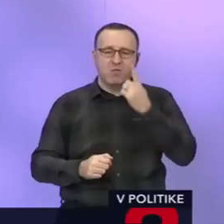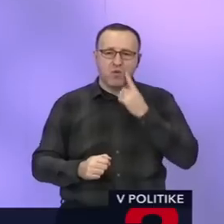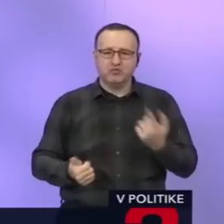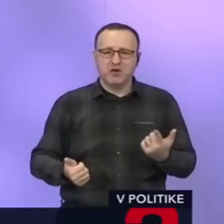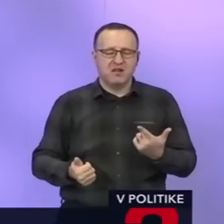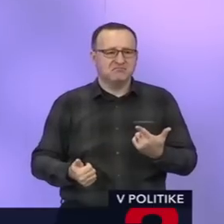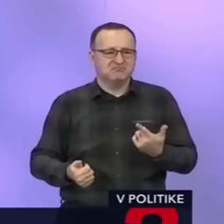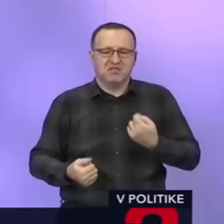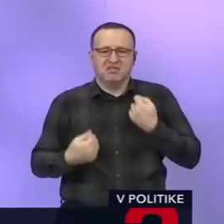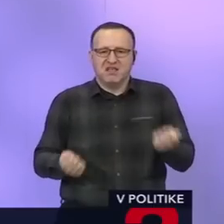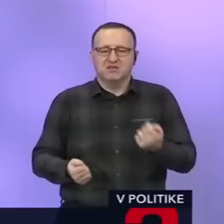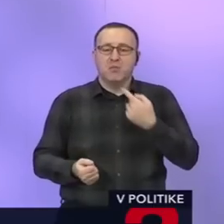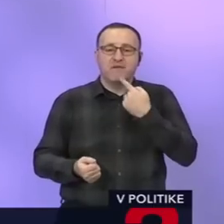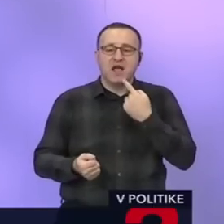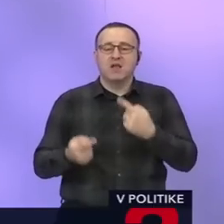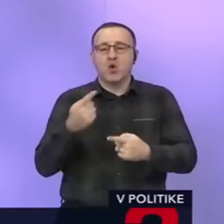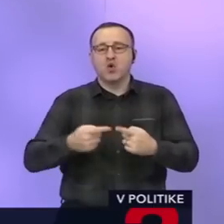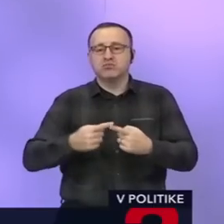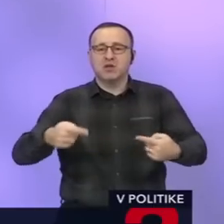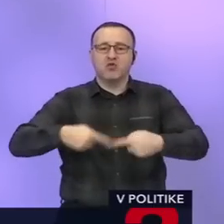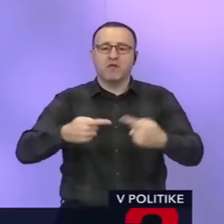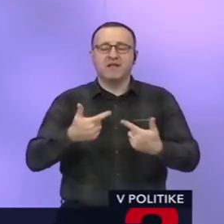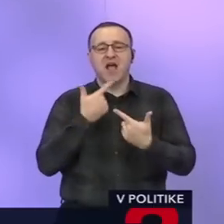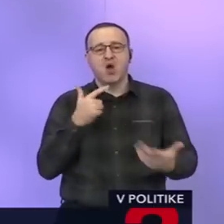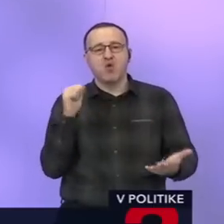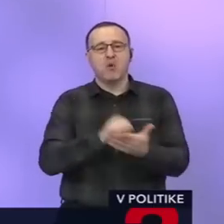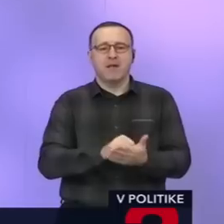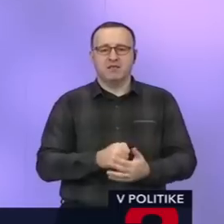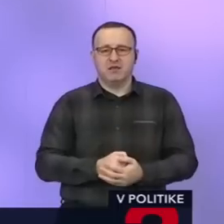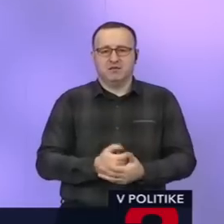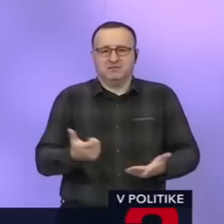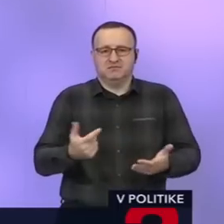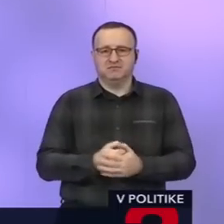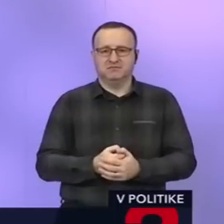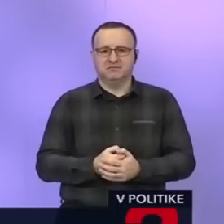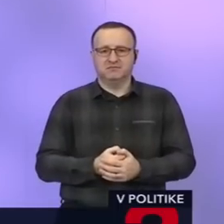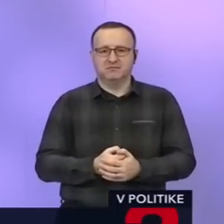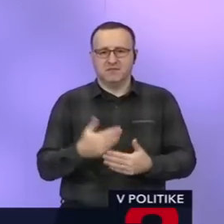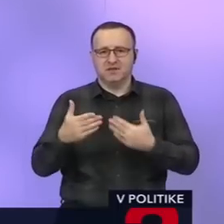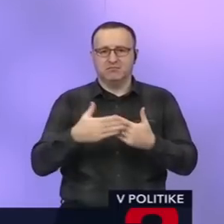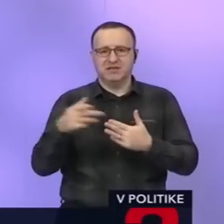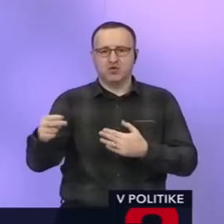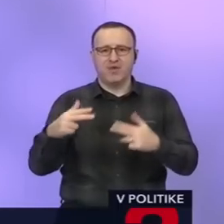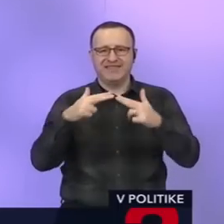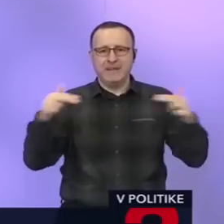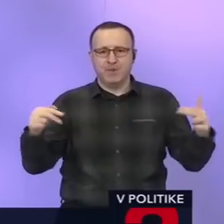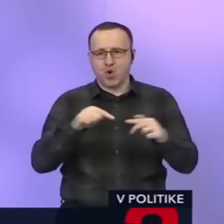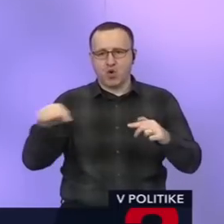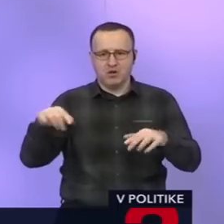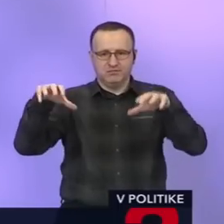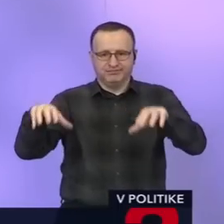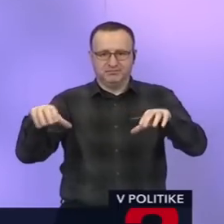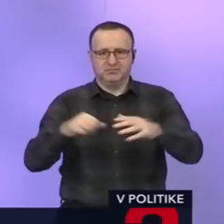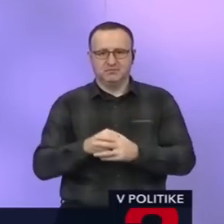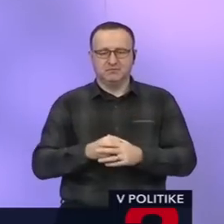dopadne ten ozbrojený konflikt, ktorý sa momentálne vedie na obidvoch stranách Dnepra. Ale samozrejme, z pohľadu